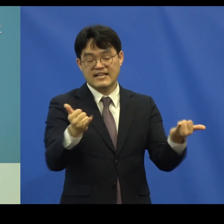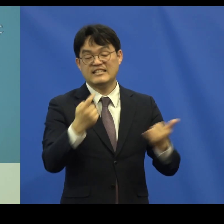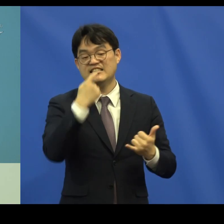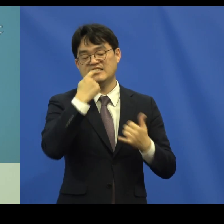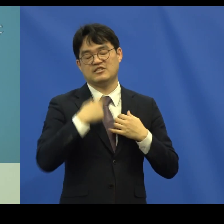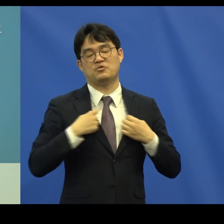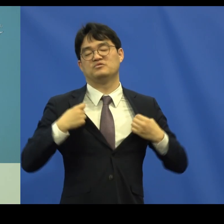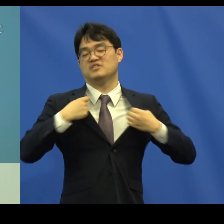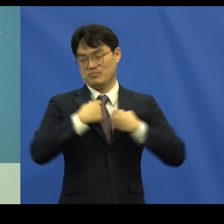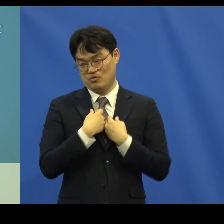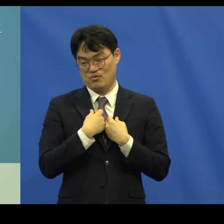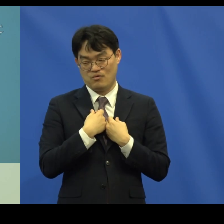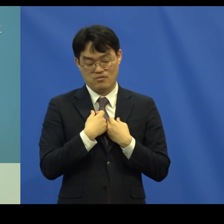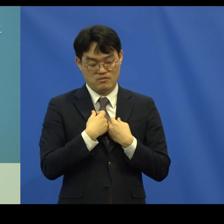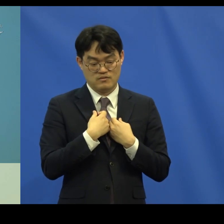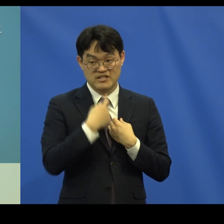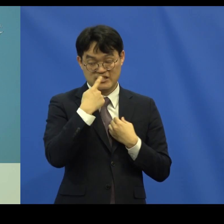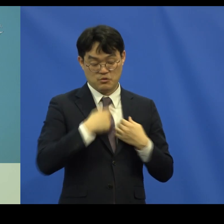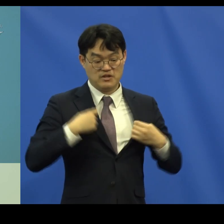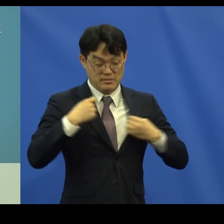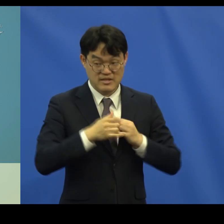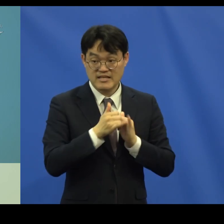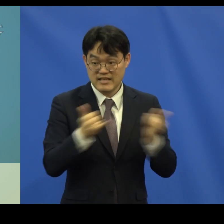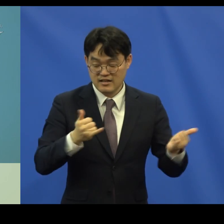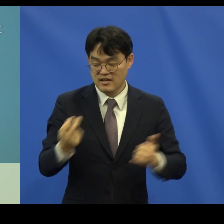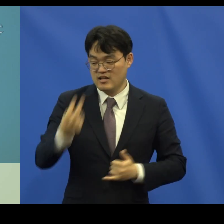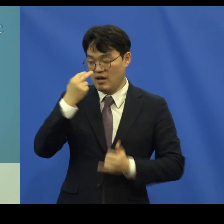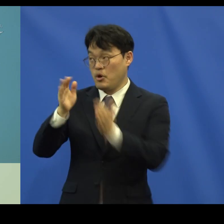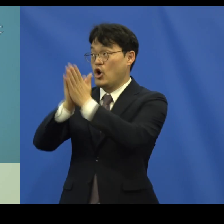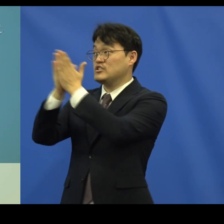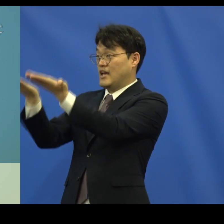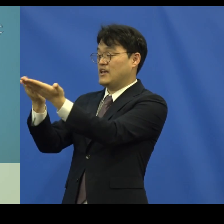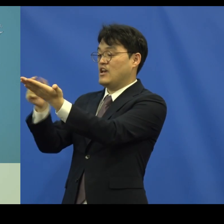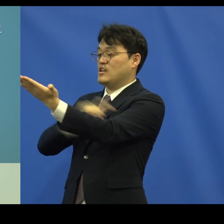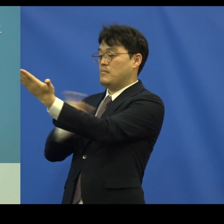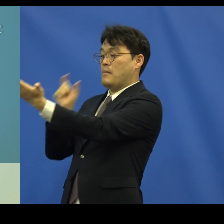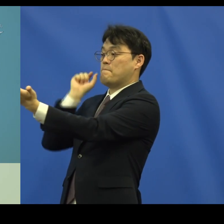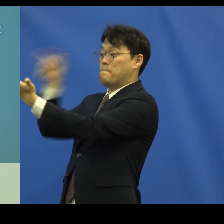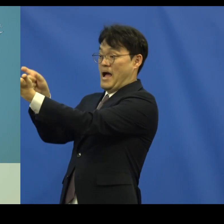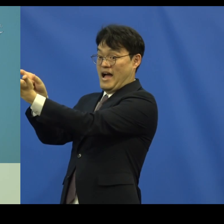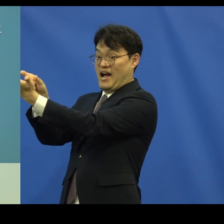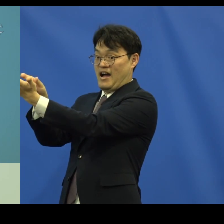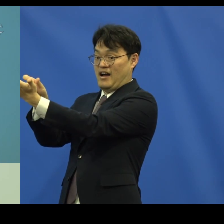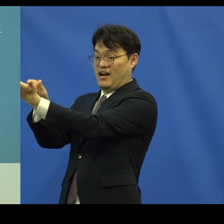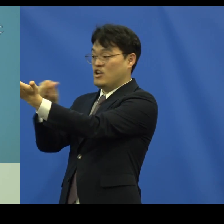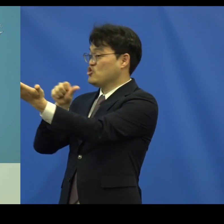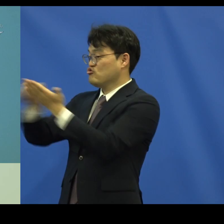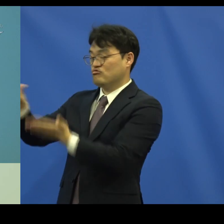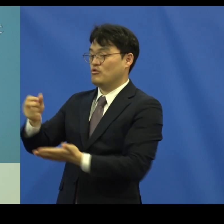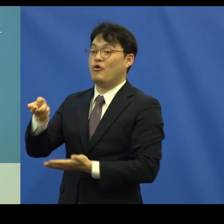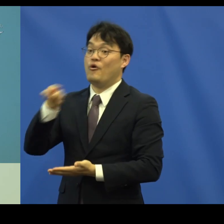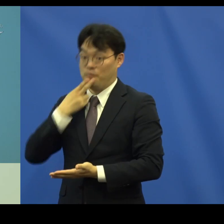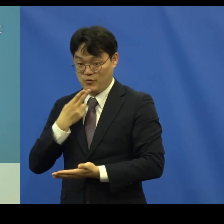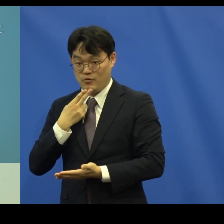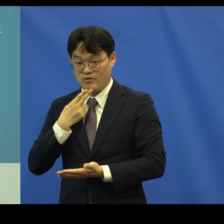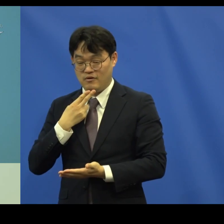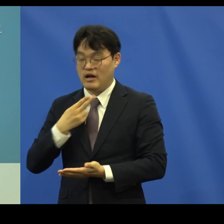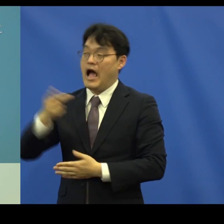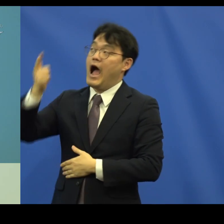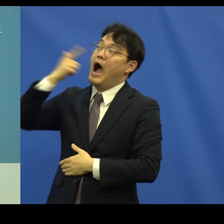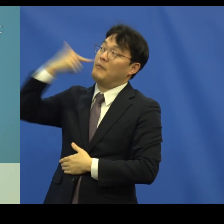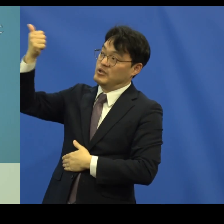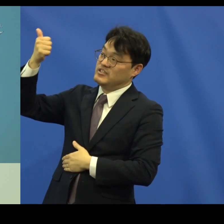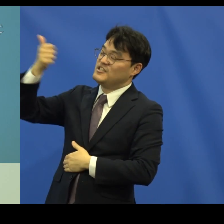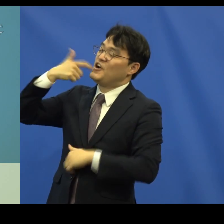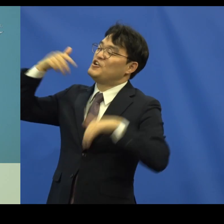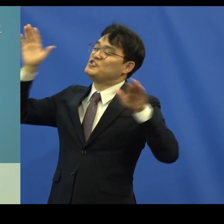이름을 생명책에서 결코 지우지 아니하고 내 이름을 아버지 앞과 그의 천사들 앞에서 시인하리라. 이게 중요한 게